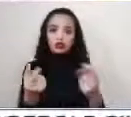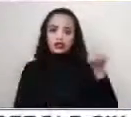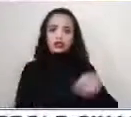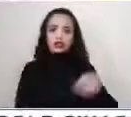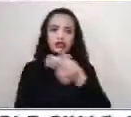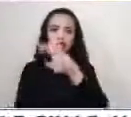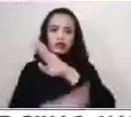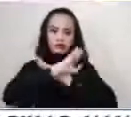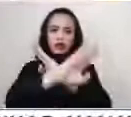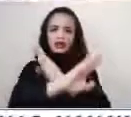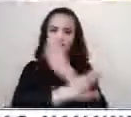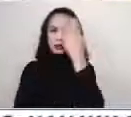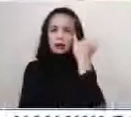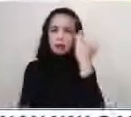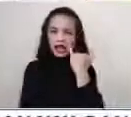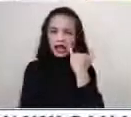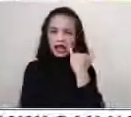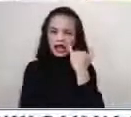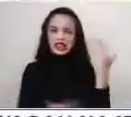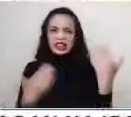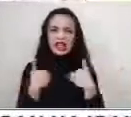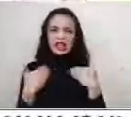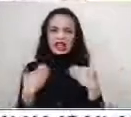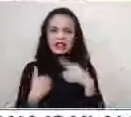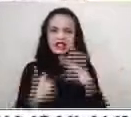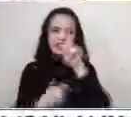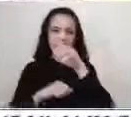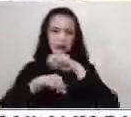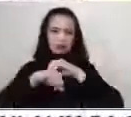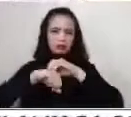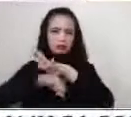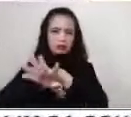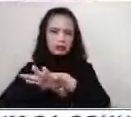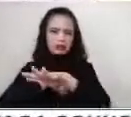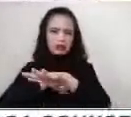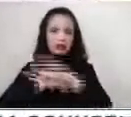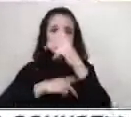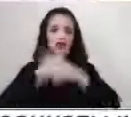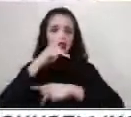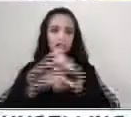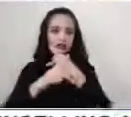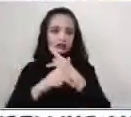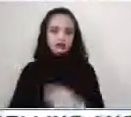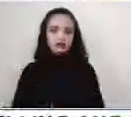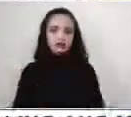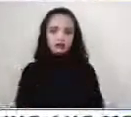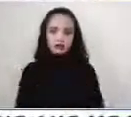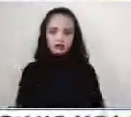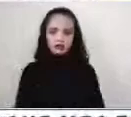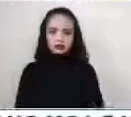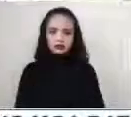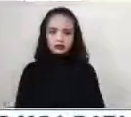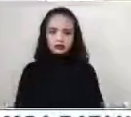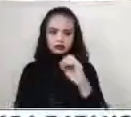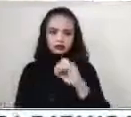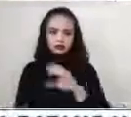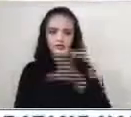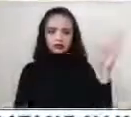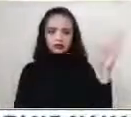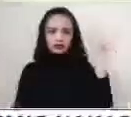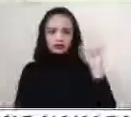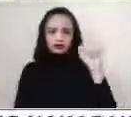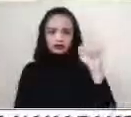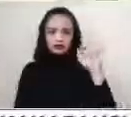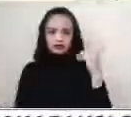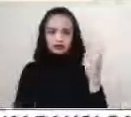dahil ganyan po talaga yung progression ng mga viruses. No? Pero dapat mag-ingat nga din po. So, kakalampagin po natin ang DOTR. Ang OCTA